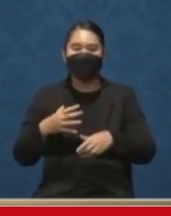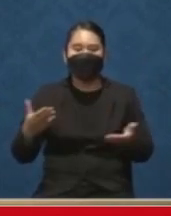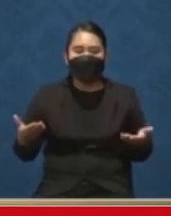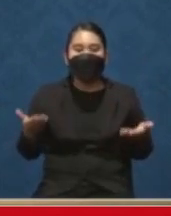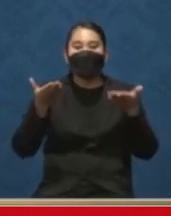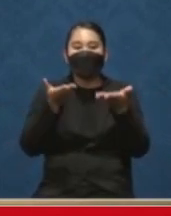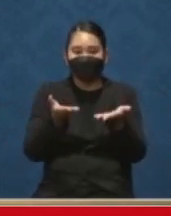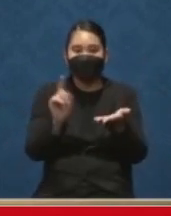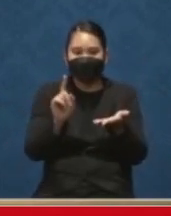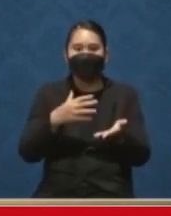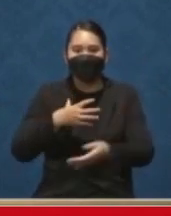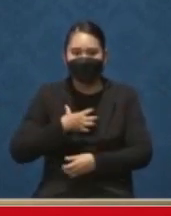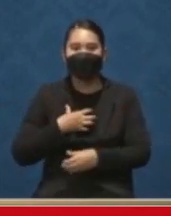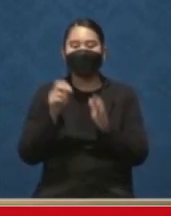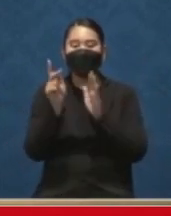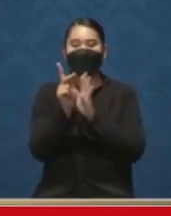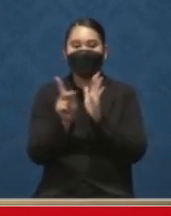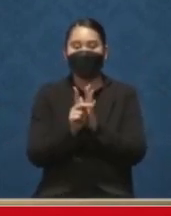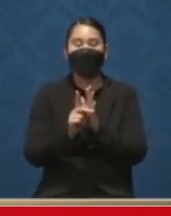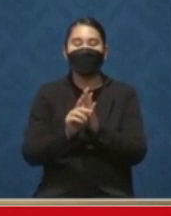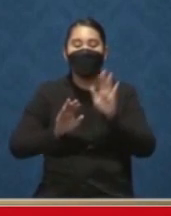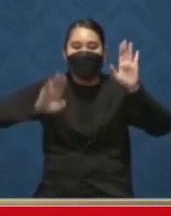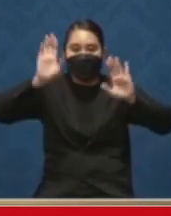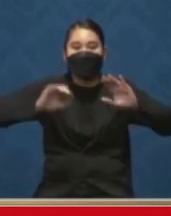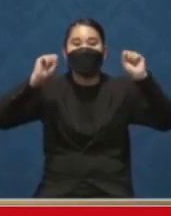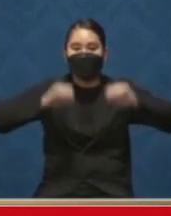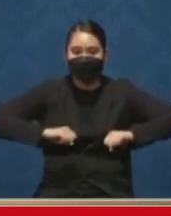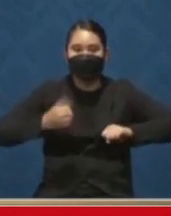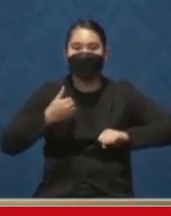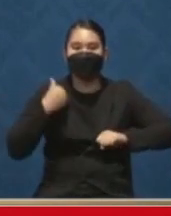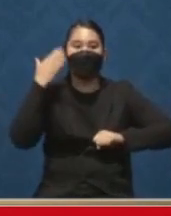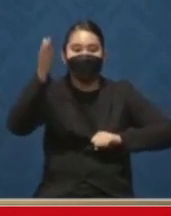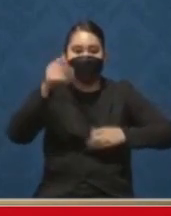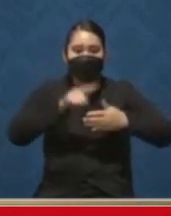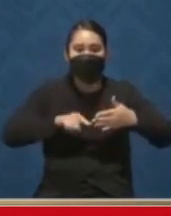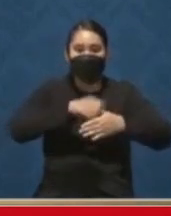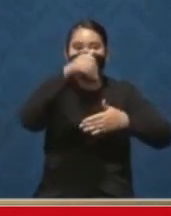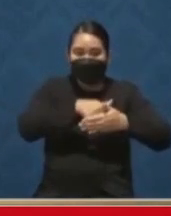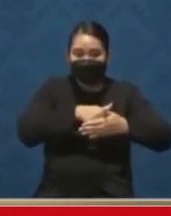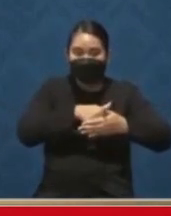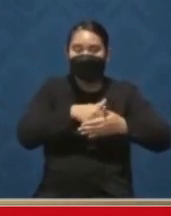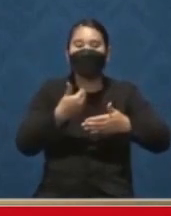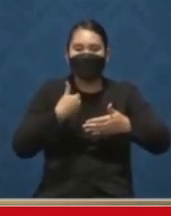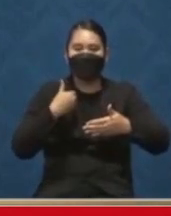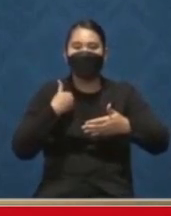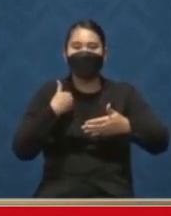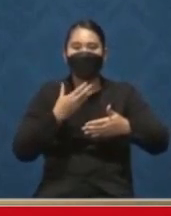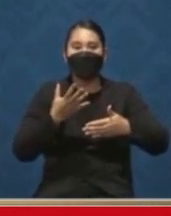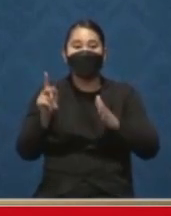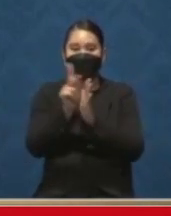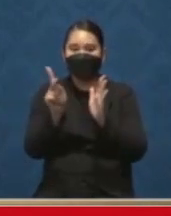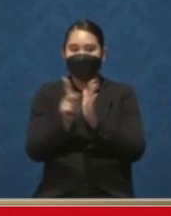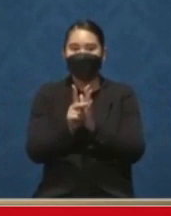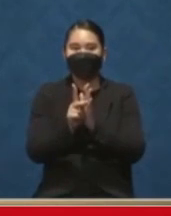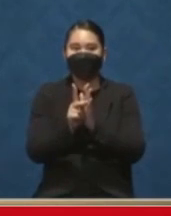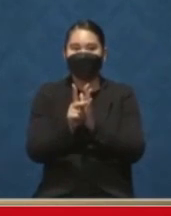ากให้เห็นว่าเมื่อมีการกฎหมายประชามติมาแล้วเนี่ยในอนาคตจะมีการเลือกตั้งเราก็จะใช้กฎหม